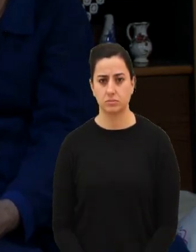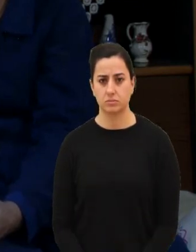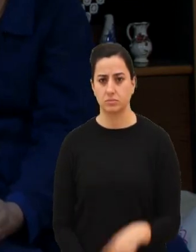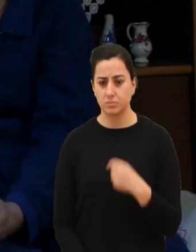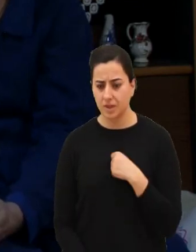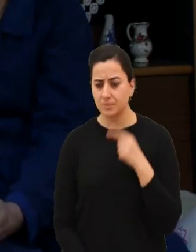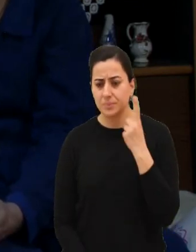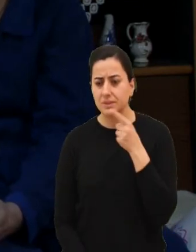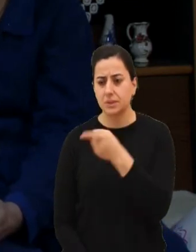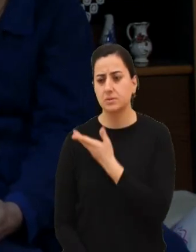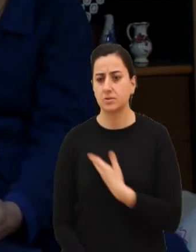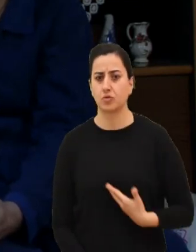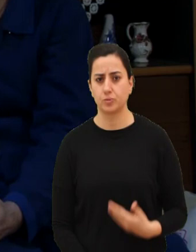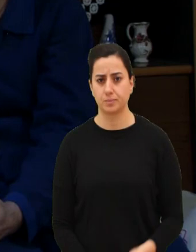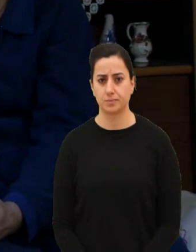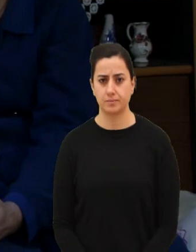ben bir tek seni sevdim.